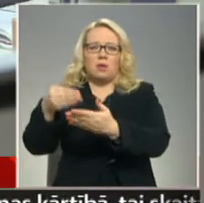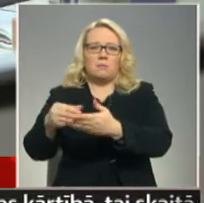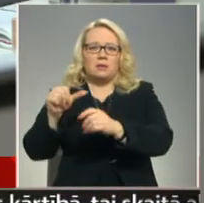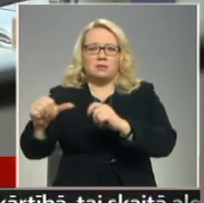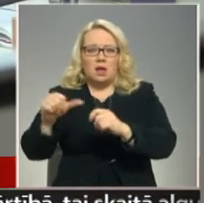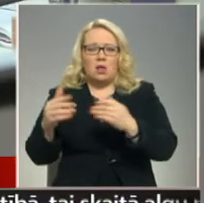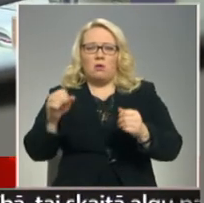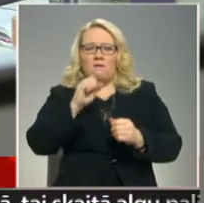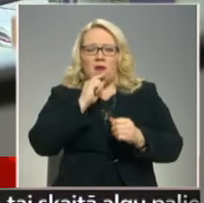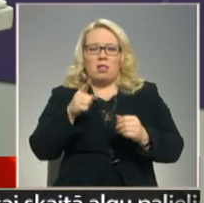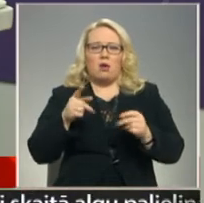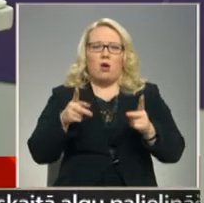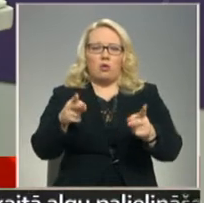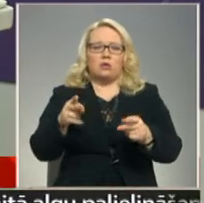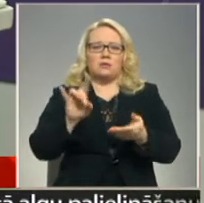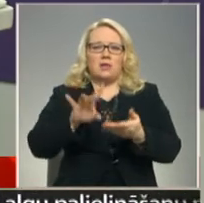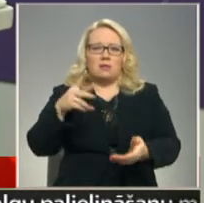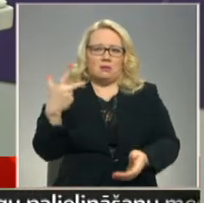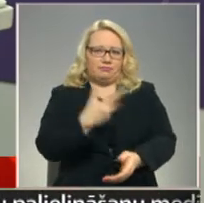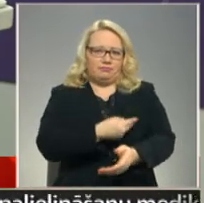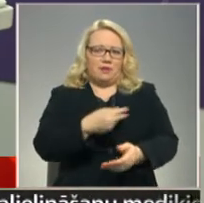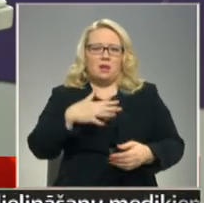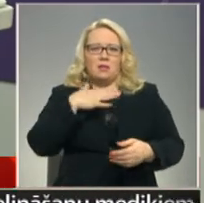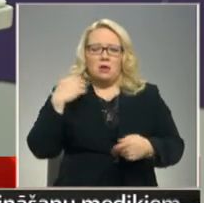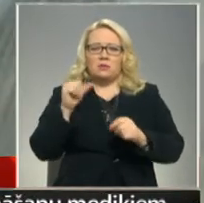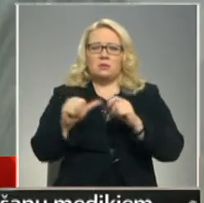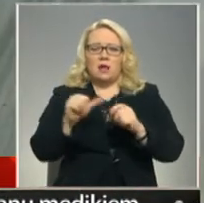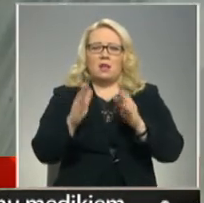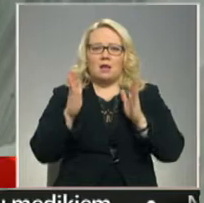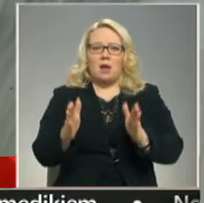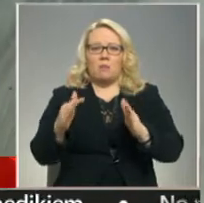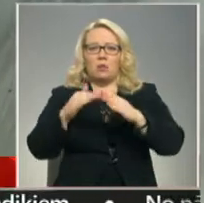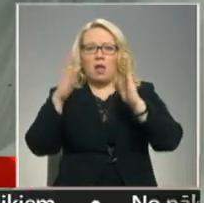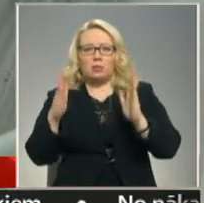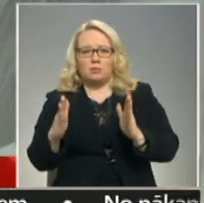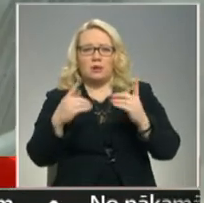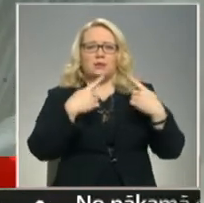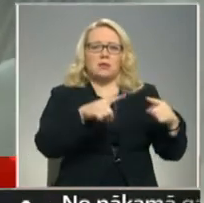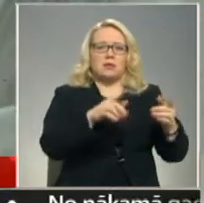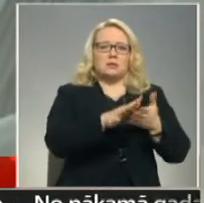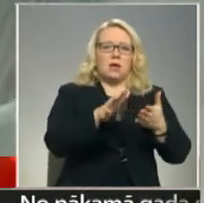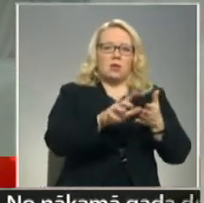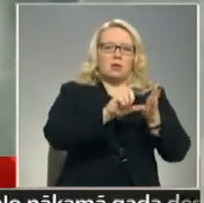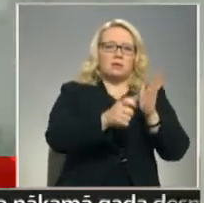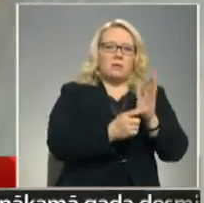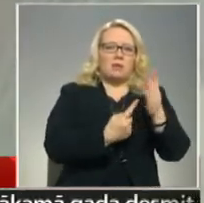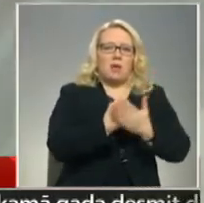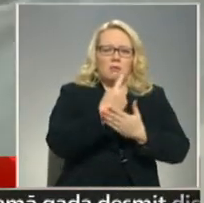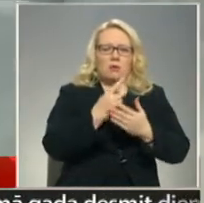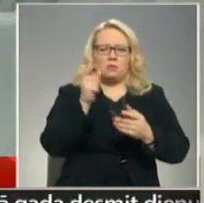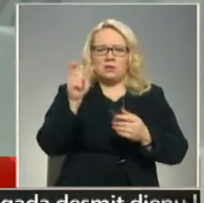tam onkoloģijas centrā viņiem ievada. Daļa zāļu ir jātur ledusskapī, daļa istabas temperatūrā, cilvēkiem bieži tas jūk